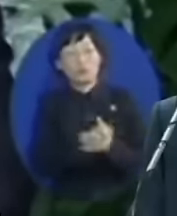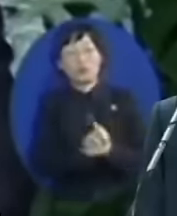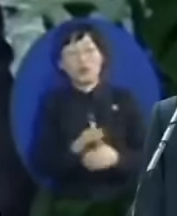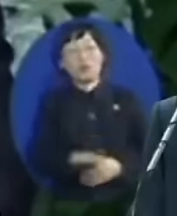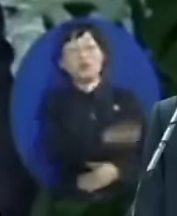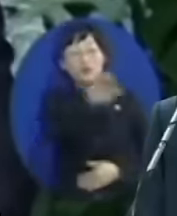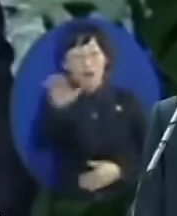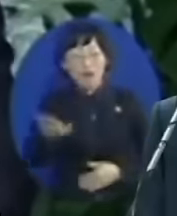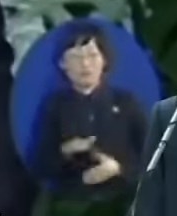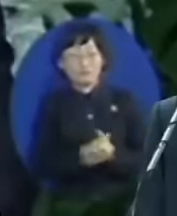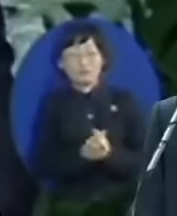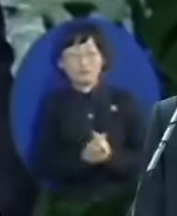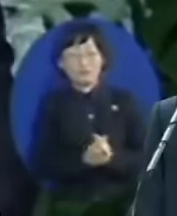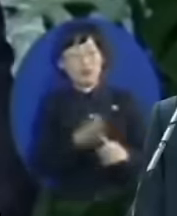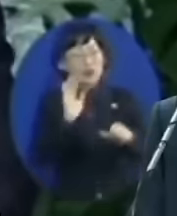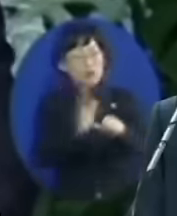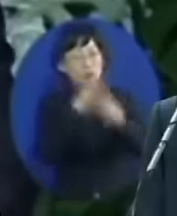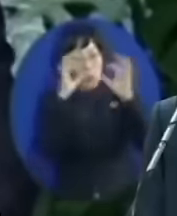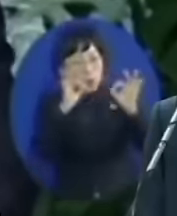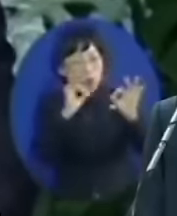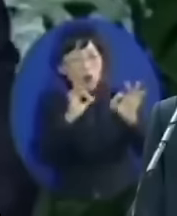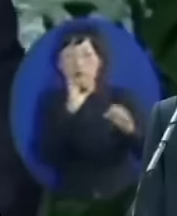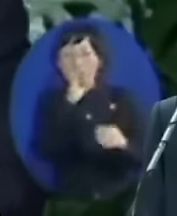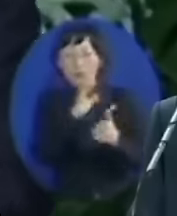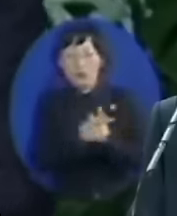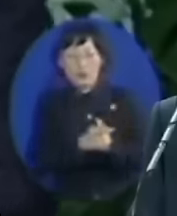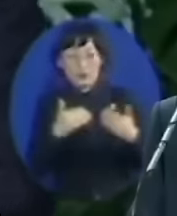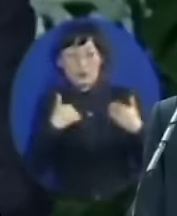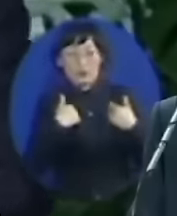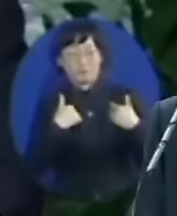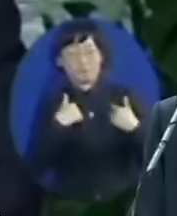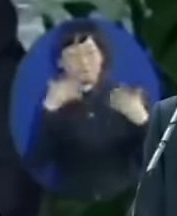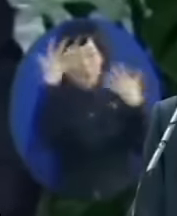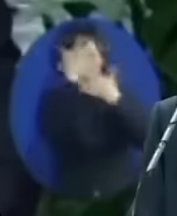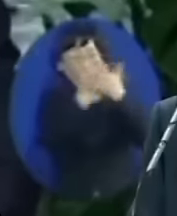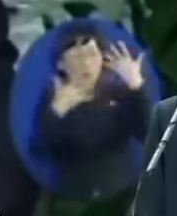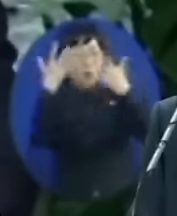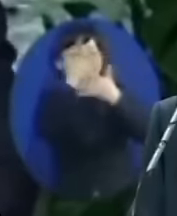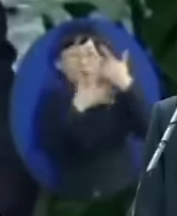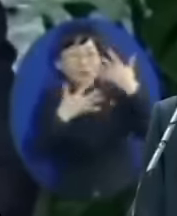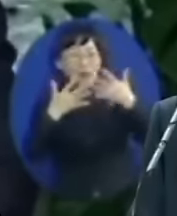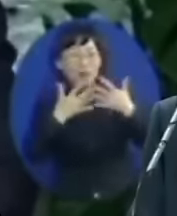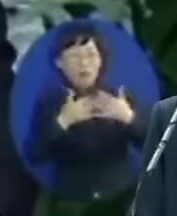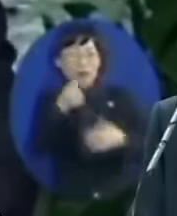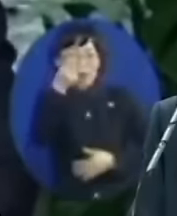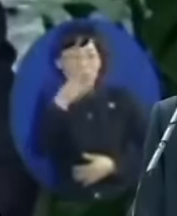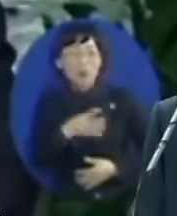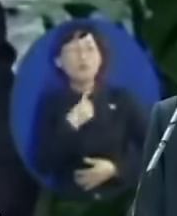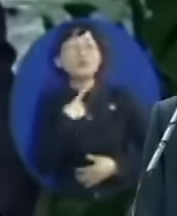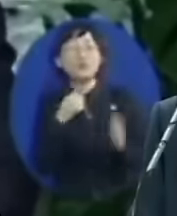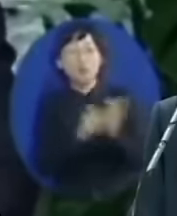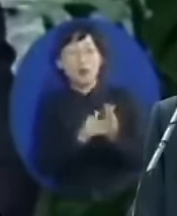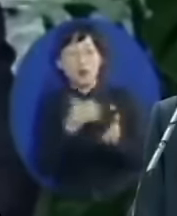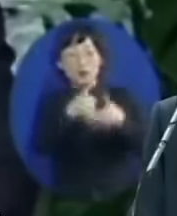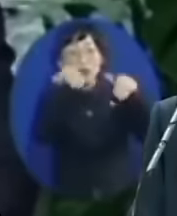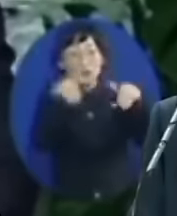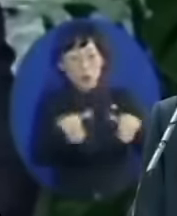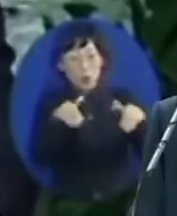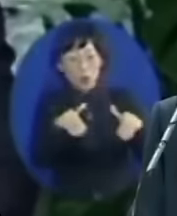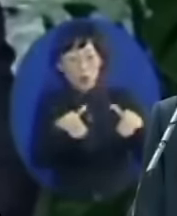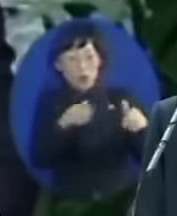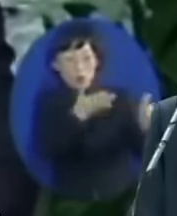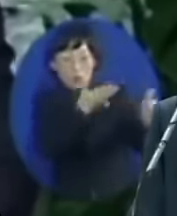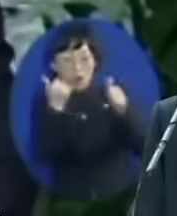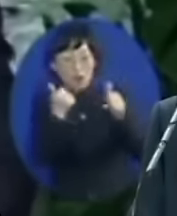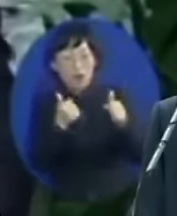우리가 잘못 보면 안 되는 것입니다. 저는 환상을 뚜렷이 체험한 것은 제가 주의 종으로 부르심을 받을